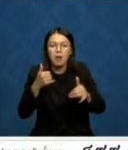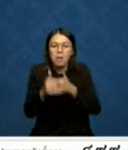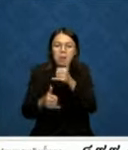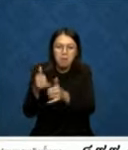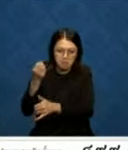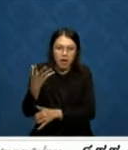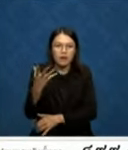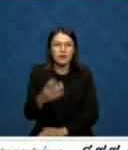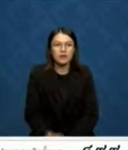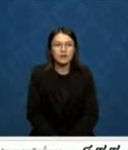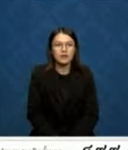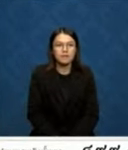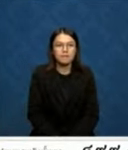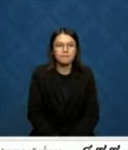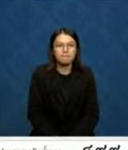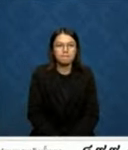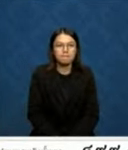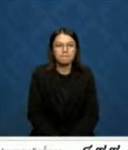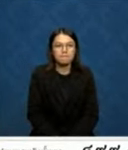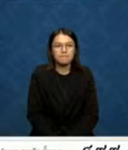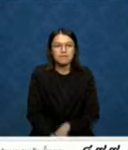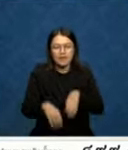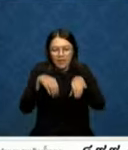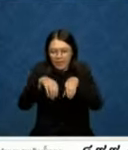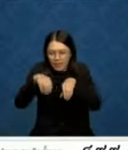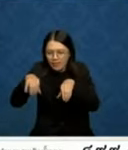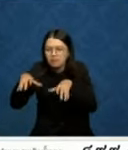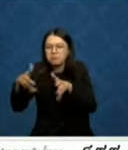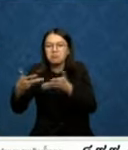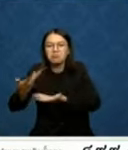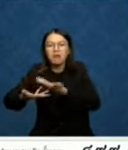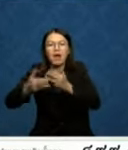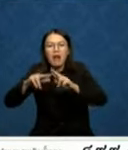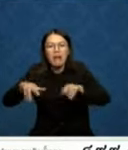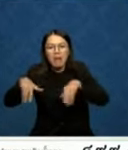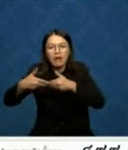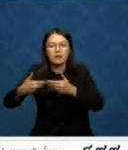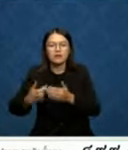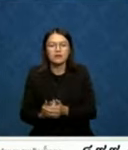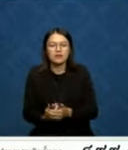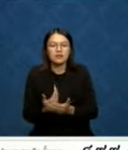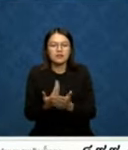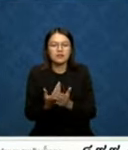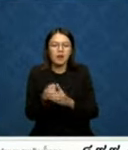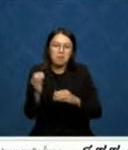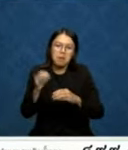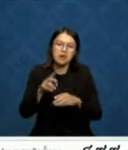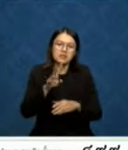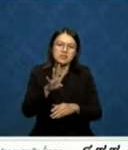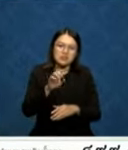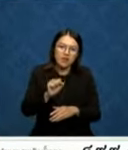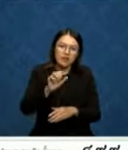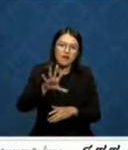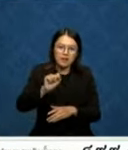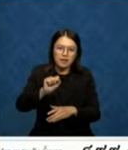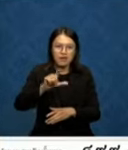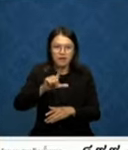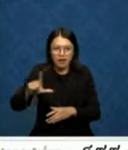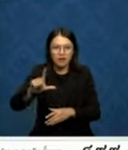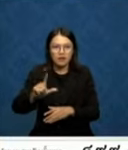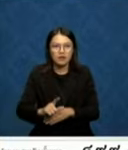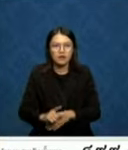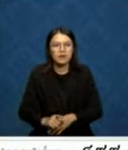นะครับรายย่อยเนี่ยเสียเปรียบอยู่แล้วนะครับเมื่อมีเงินอัดฉีดเข้าไปในระบบ 4-5 แสนล้านเนี่ยแน่นอนครับ